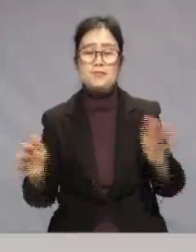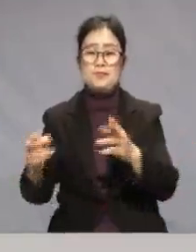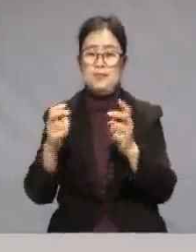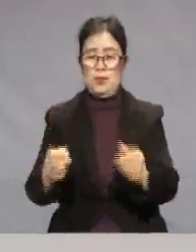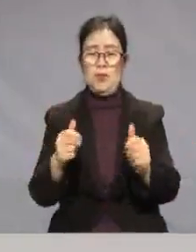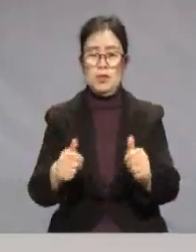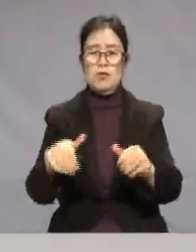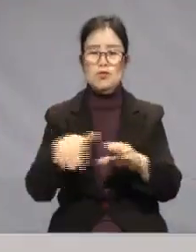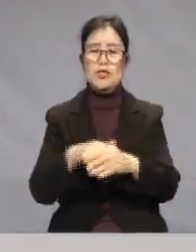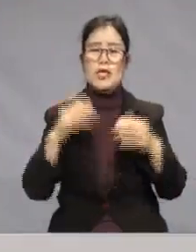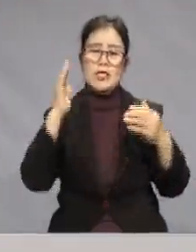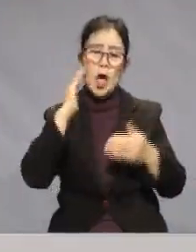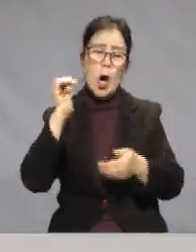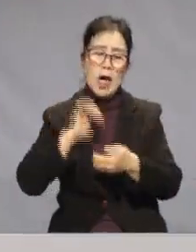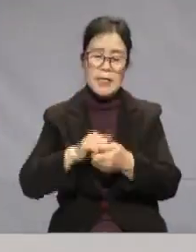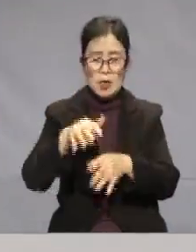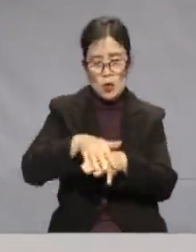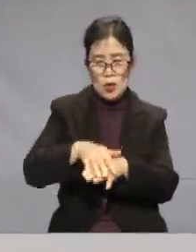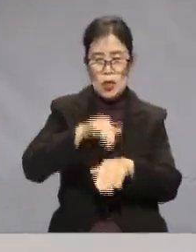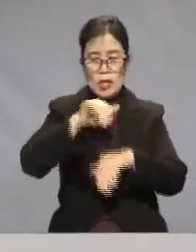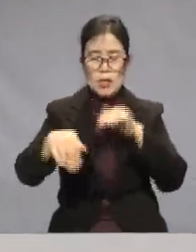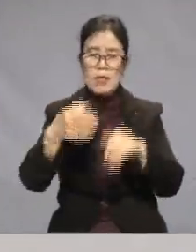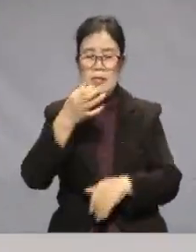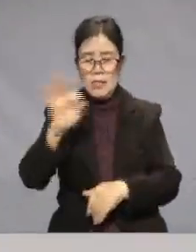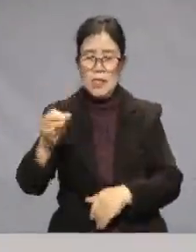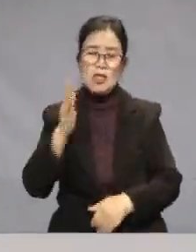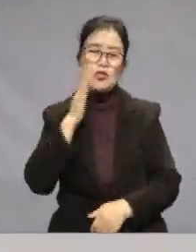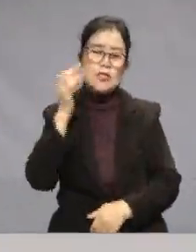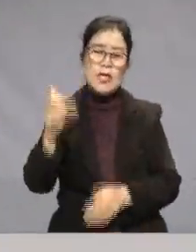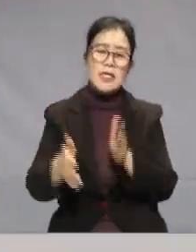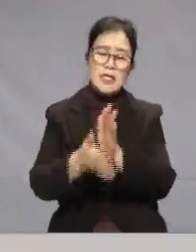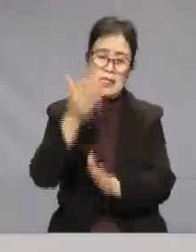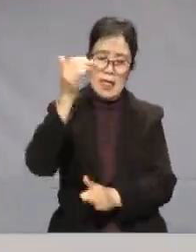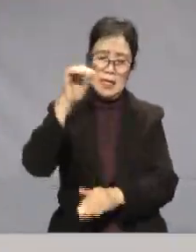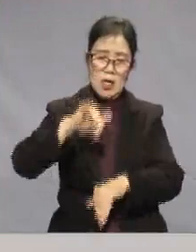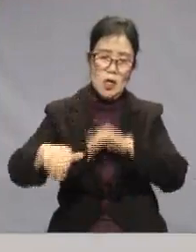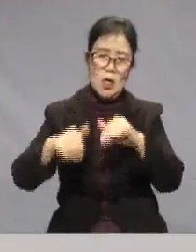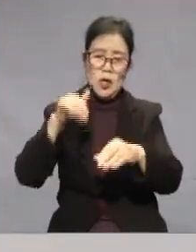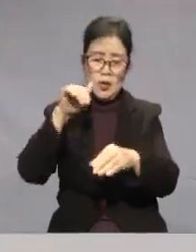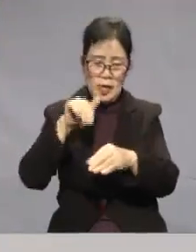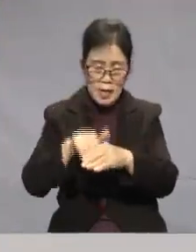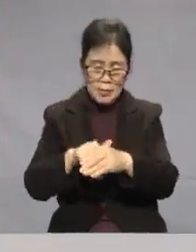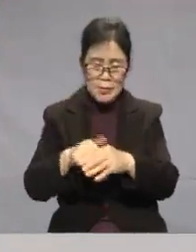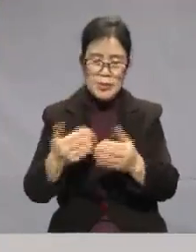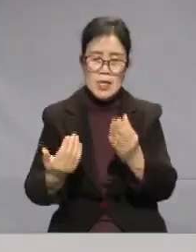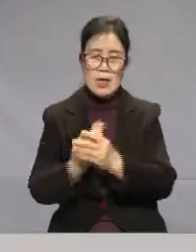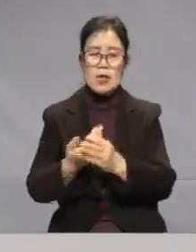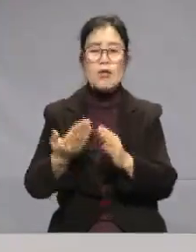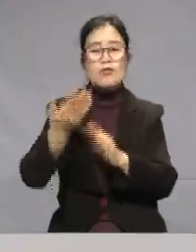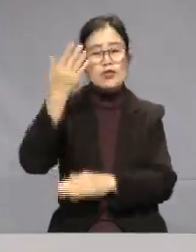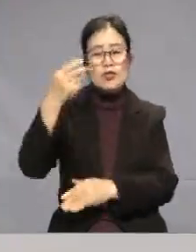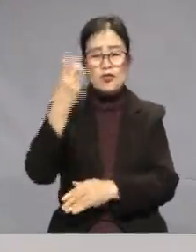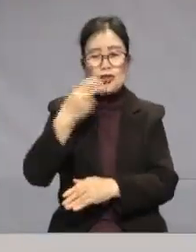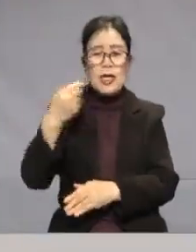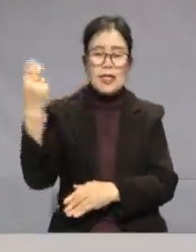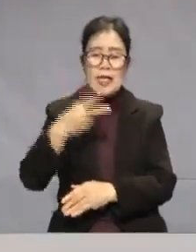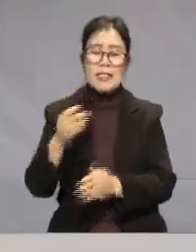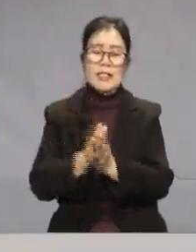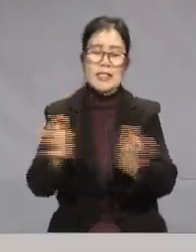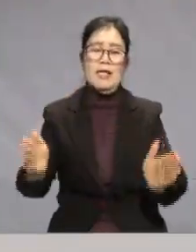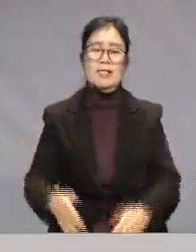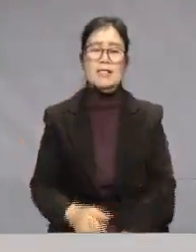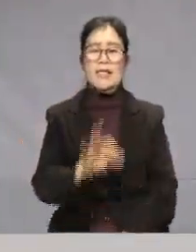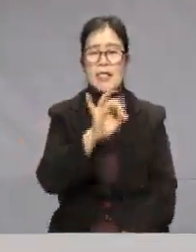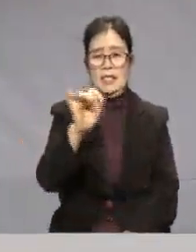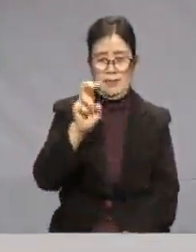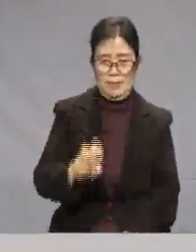법원에서 문재인 청와대의 조직적 개입을 인정한 울산시장 선거 개입 사건의 윗선 재수사가 결정됐습니다. 검찰은 임종석 전